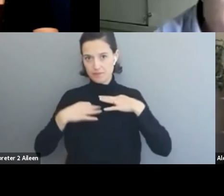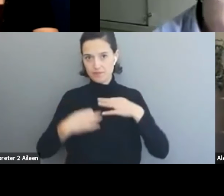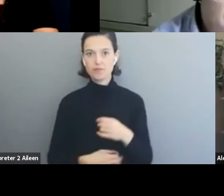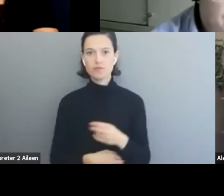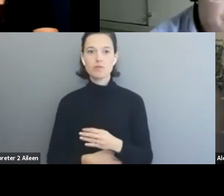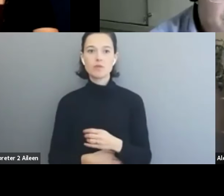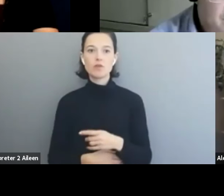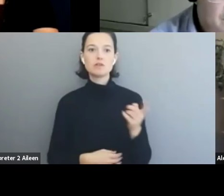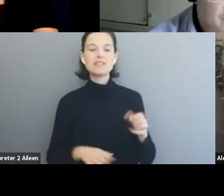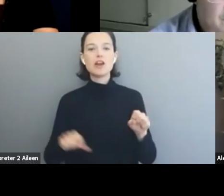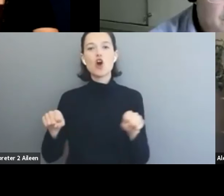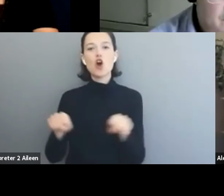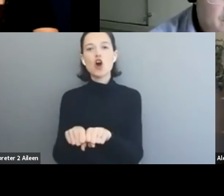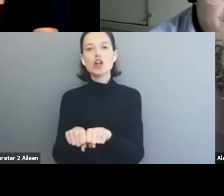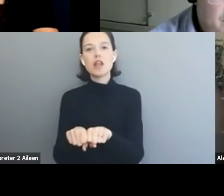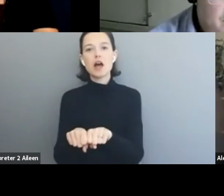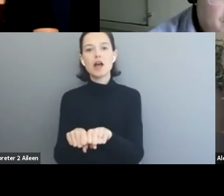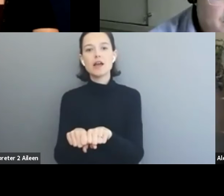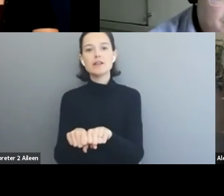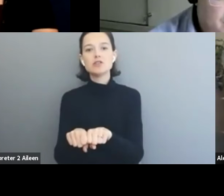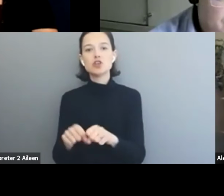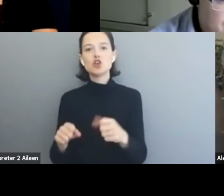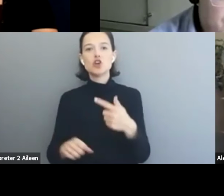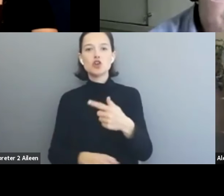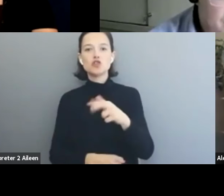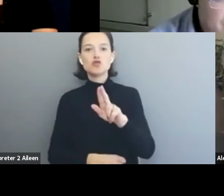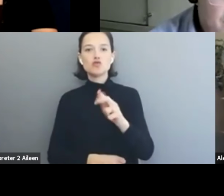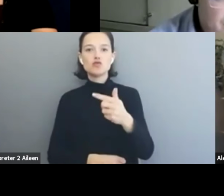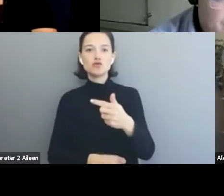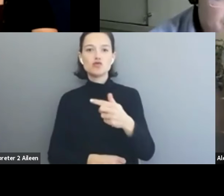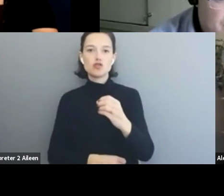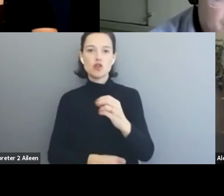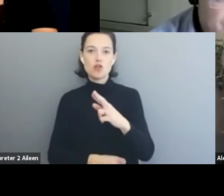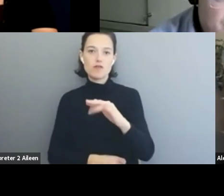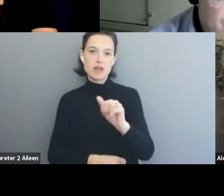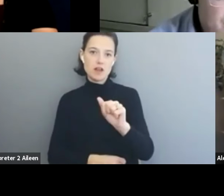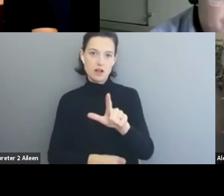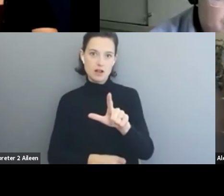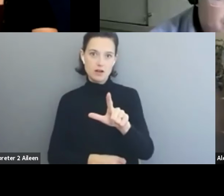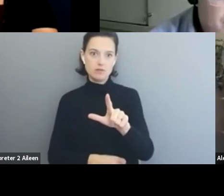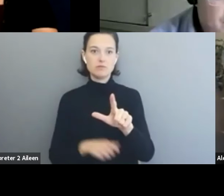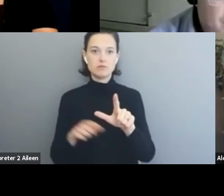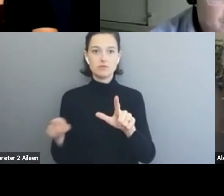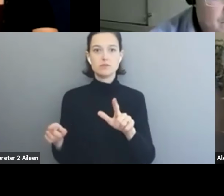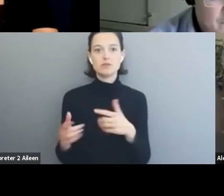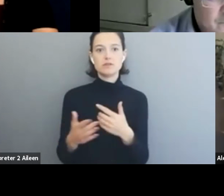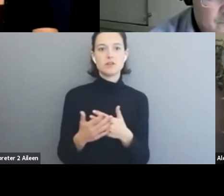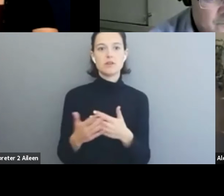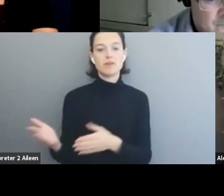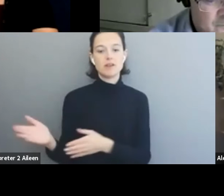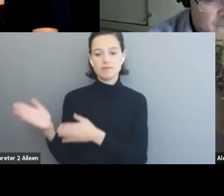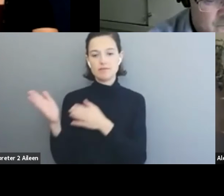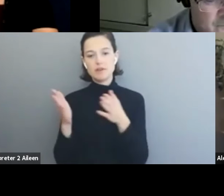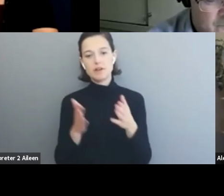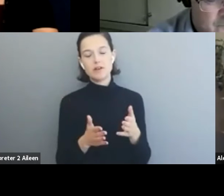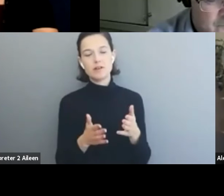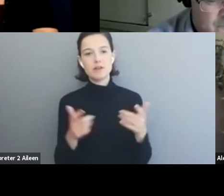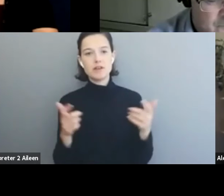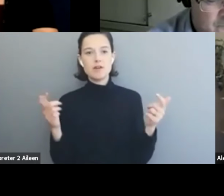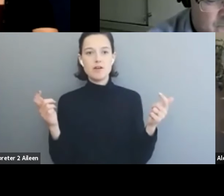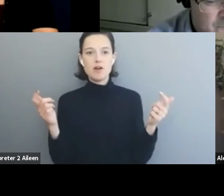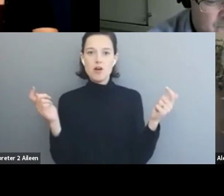für kultursensible Pflege. Also da geht es darum, jetzt mal, denkt man gar nicht so dran, dass das mit digitaler Barrierefreiheit was zu tun haben